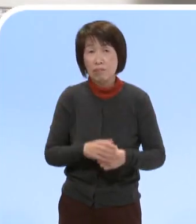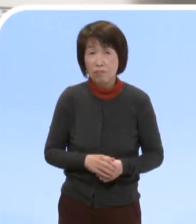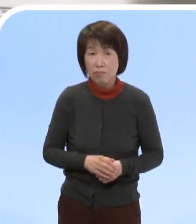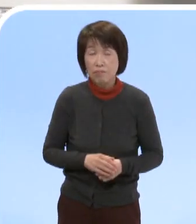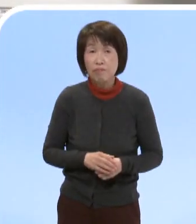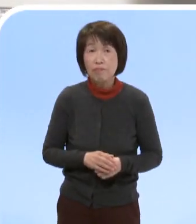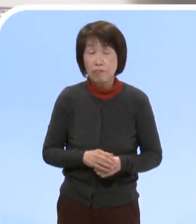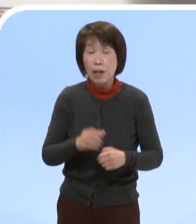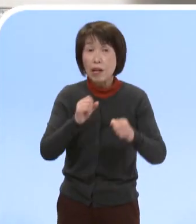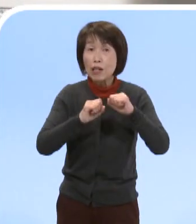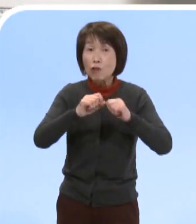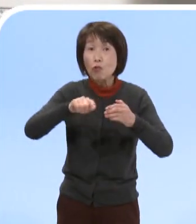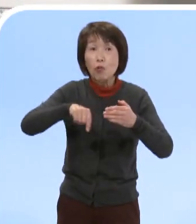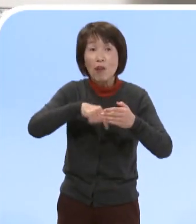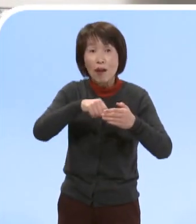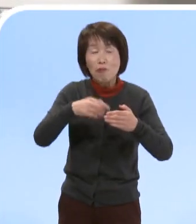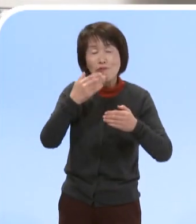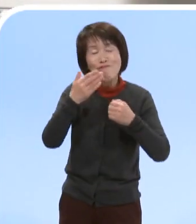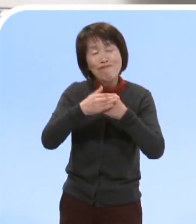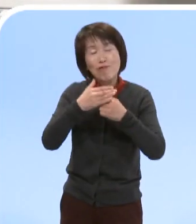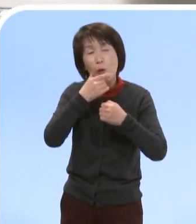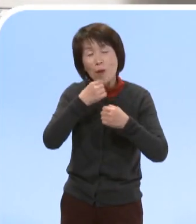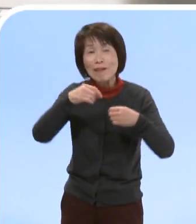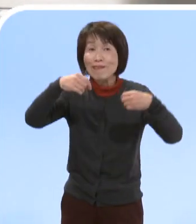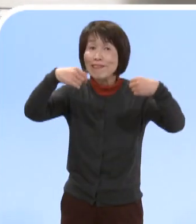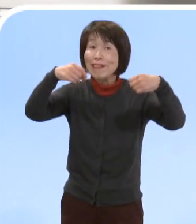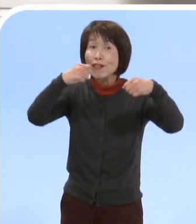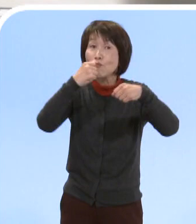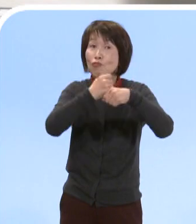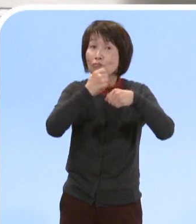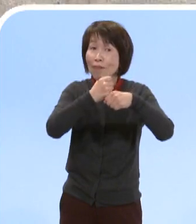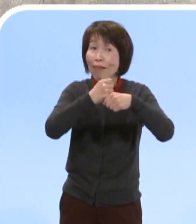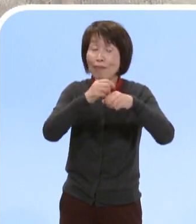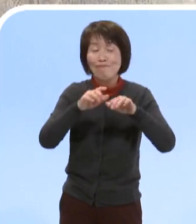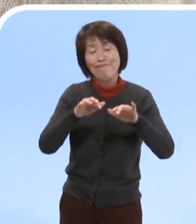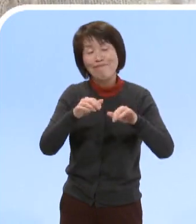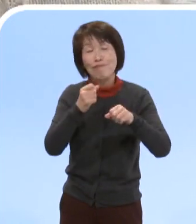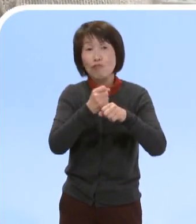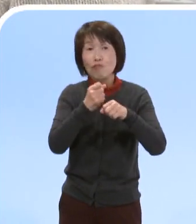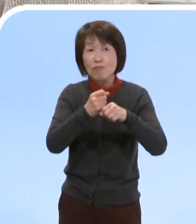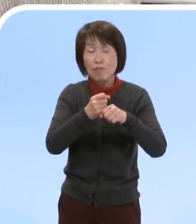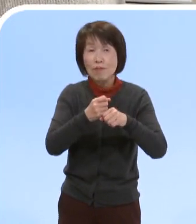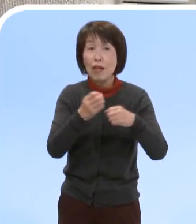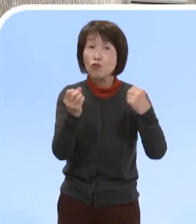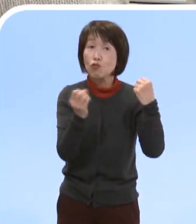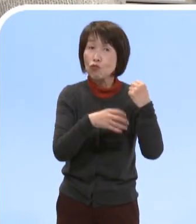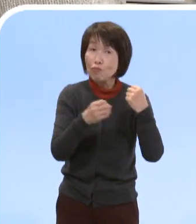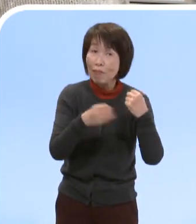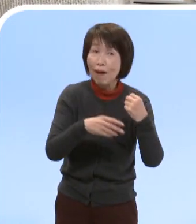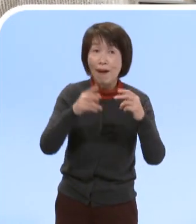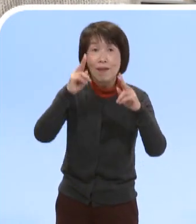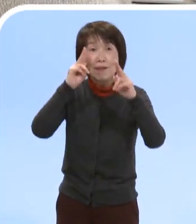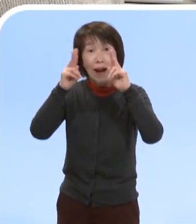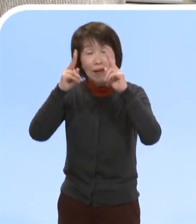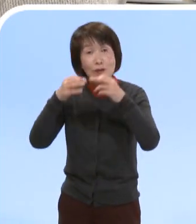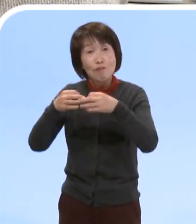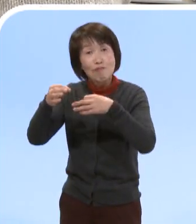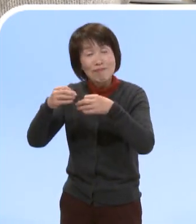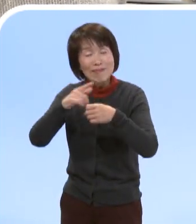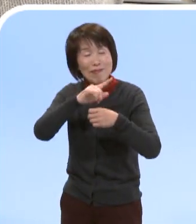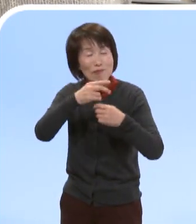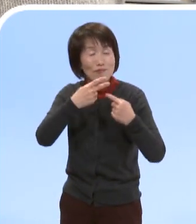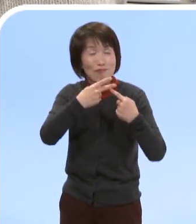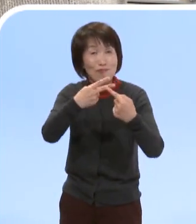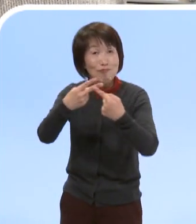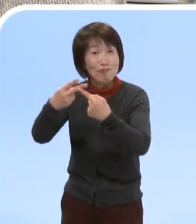200社ぐらいにもう手作りのワードで作ったパンフレット作って、スーパーも商社もメーカーも